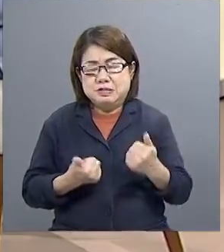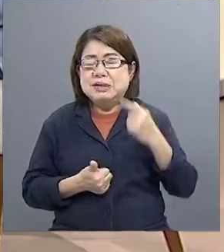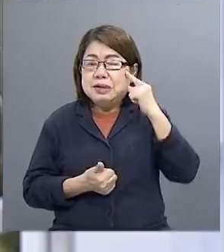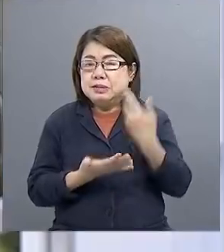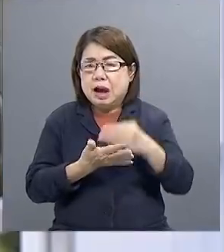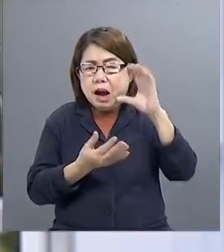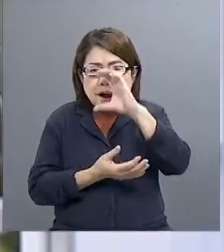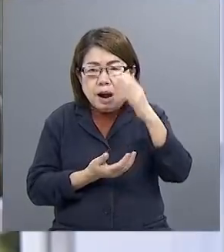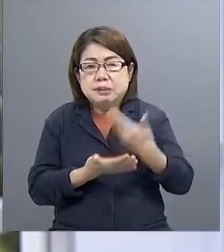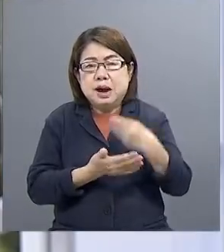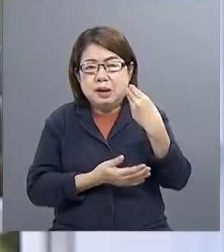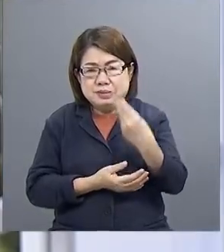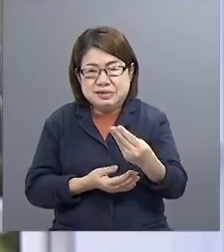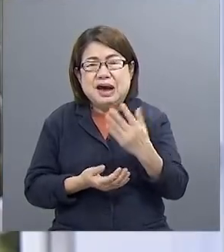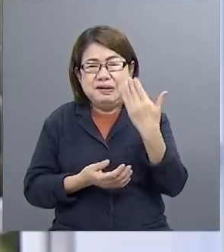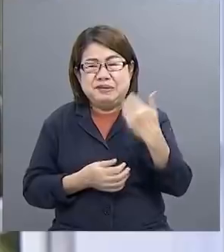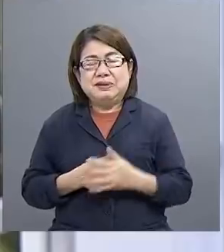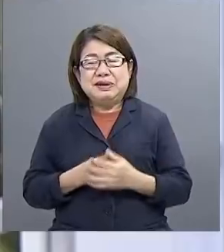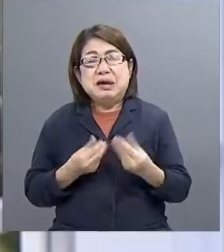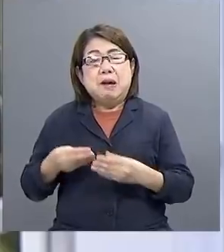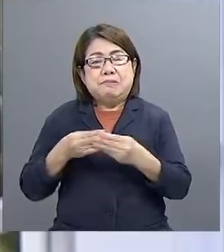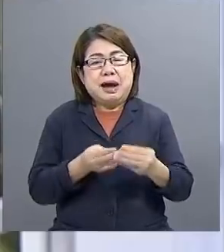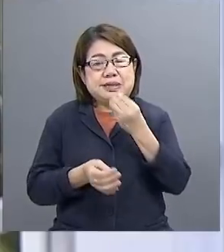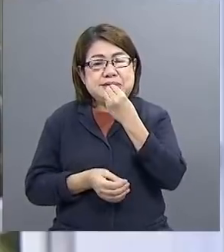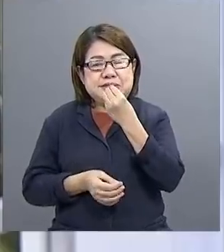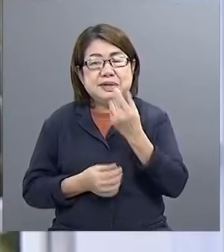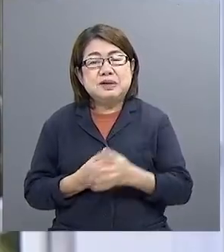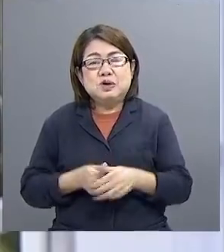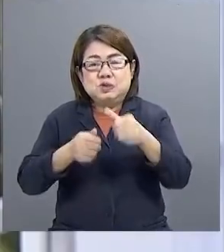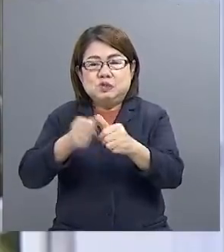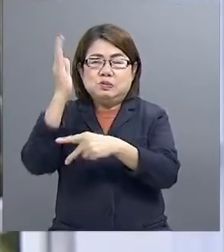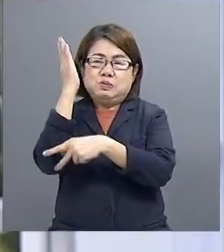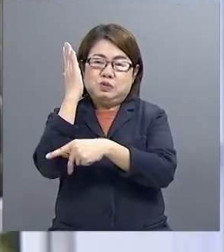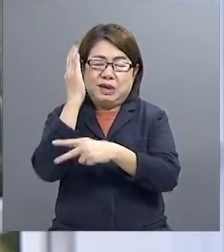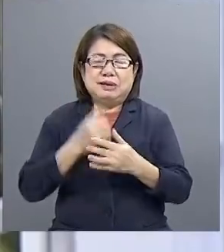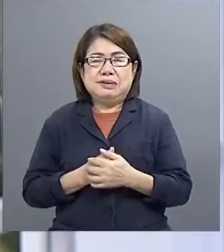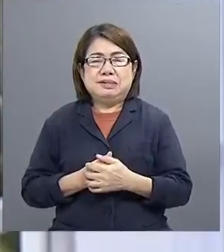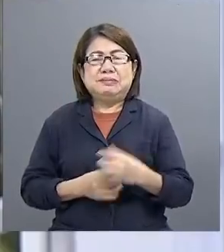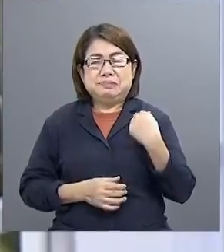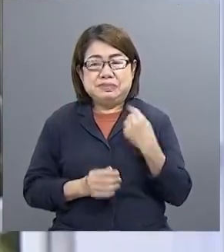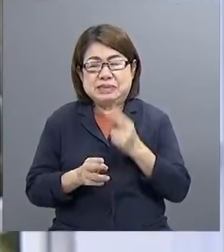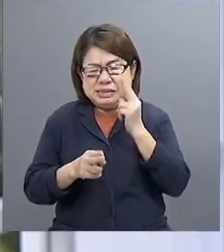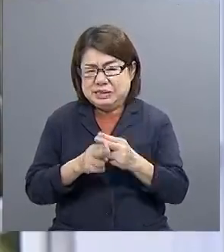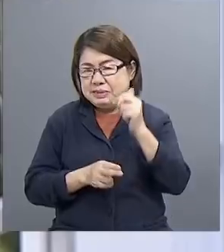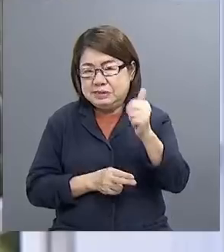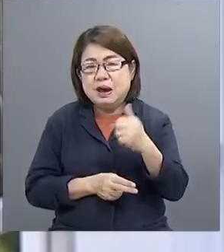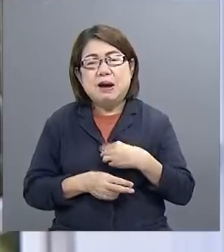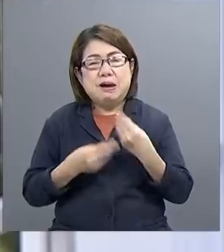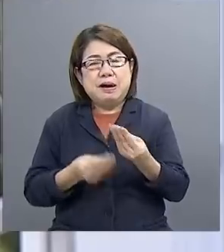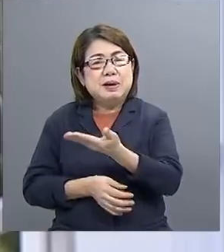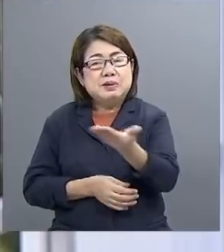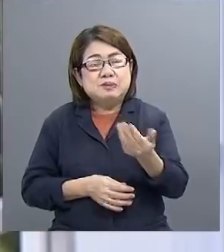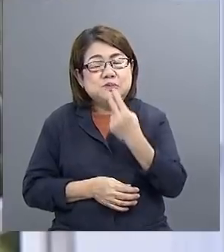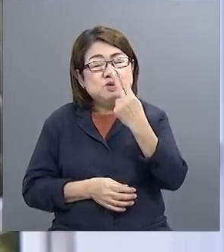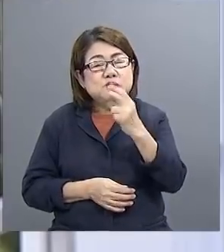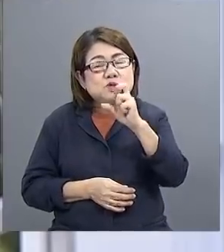นะครับเอาพาผู้ชมไปกินกันดีกว่านะครับไปที่ภูเก็ตจ๊ะมีอีกหนึ่งเมนูที่อยากให้คุณถึงชมน่ะได้ลองรู้